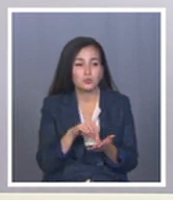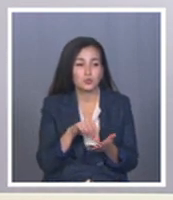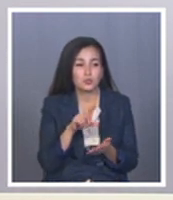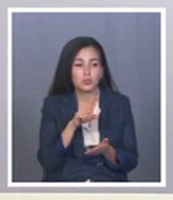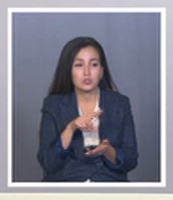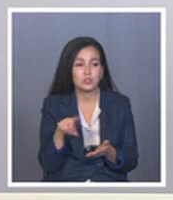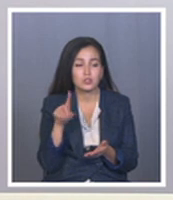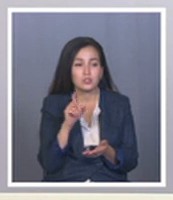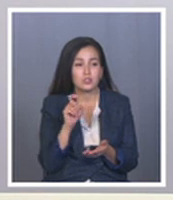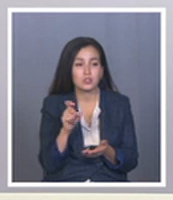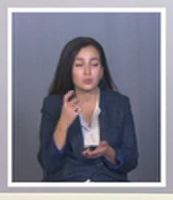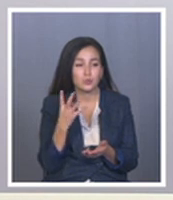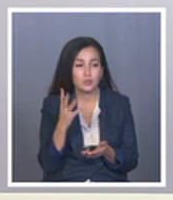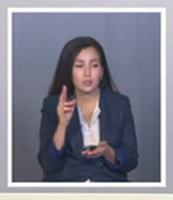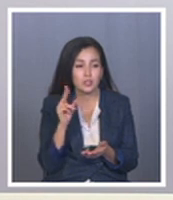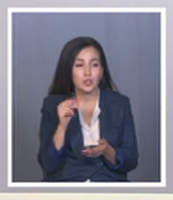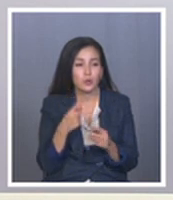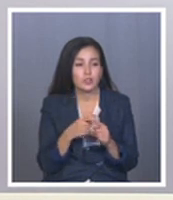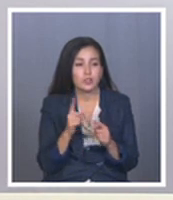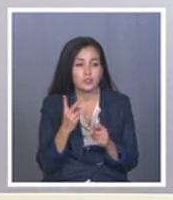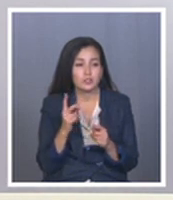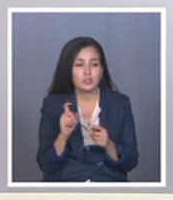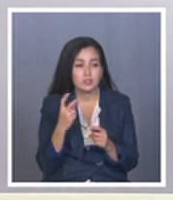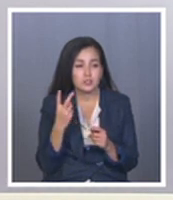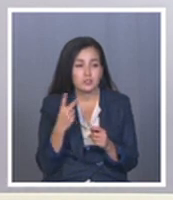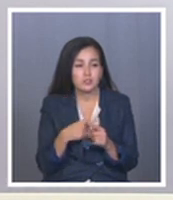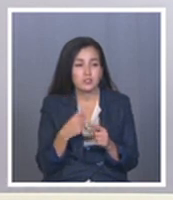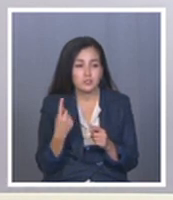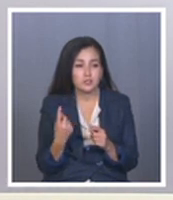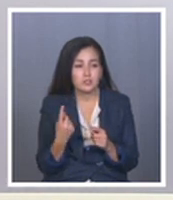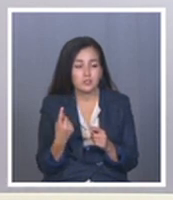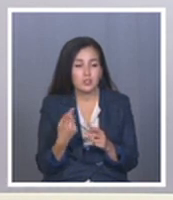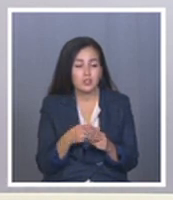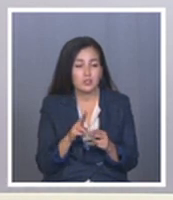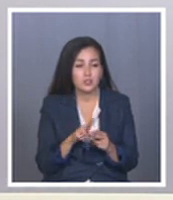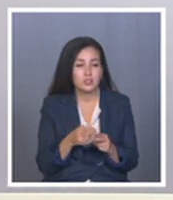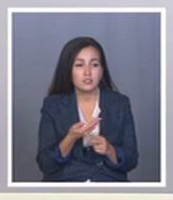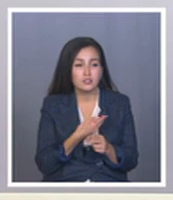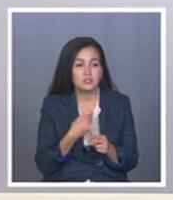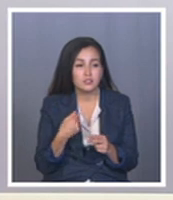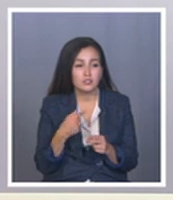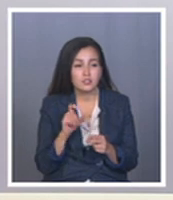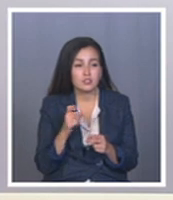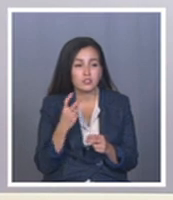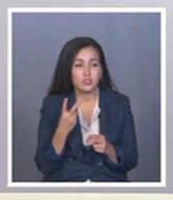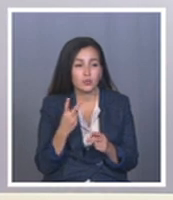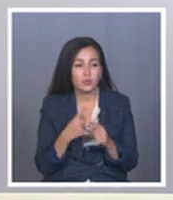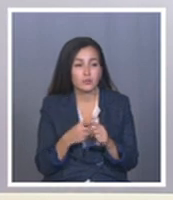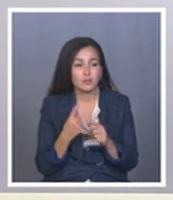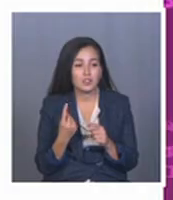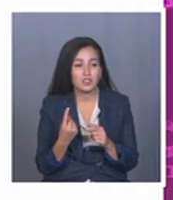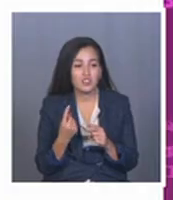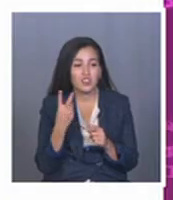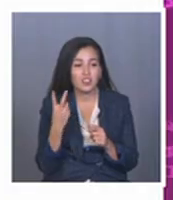мүше x-тің 4 дәрежесі қосылған 2x квадрат қосылған 1. Біз бұны x квадрат қосылған 1-дің квадраты